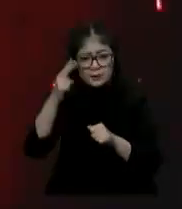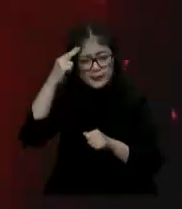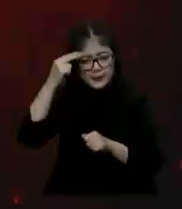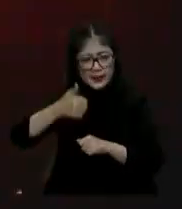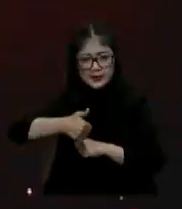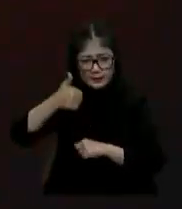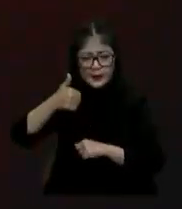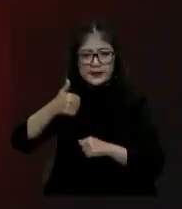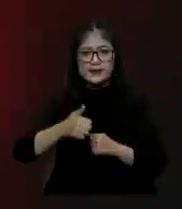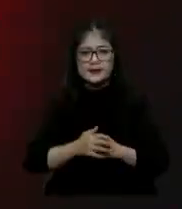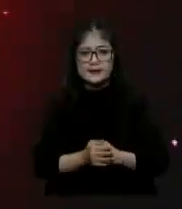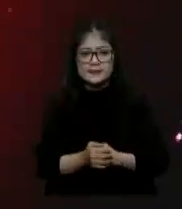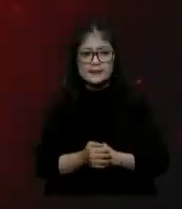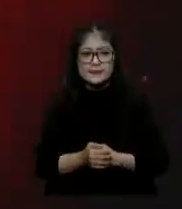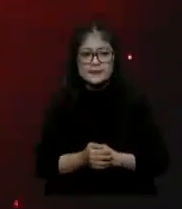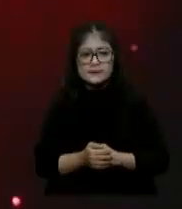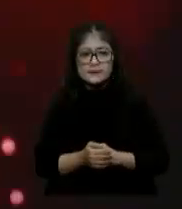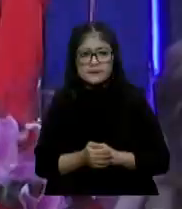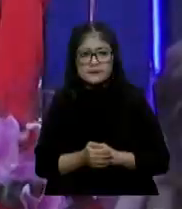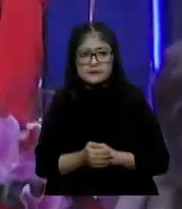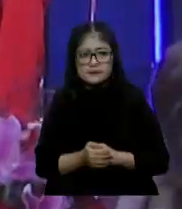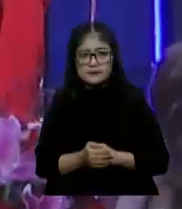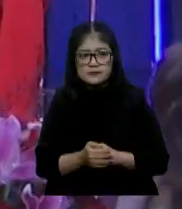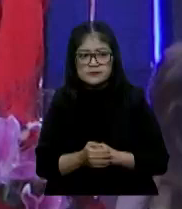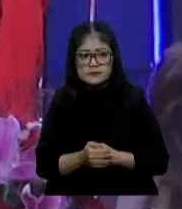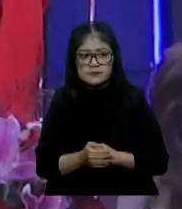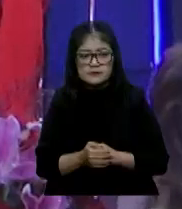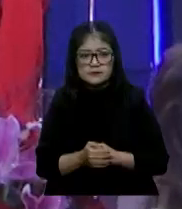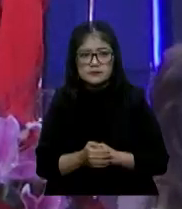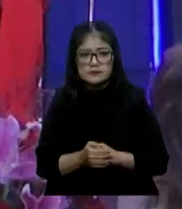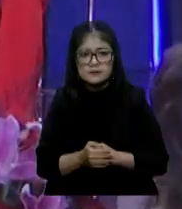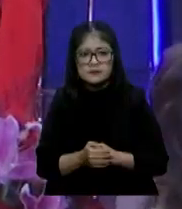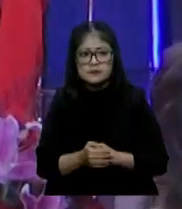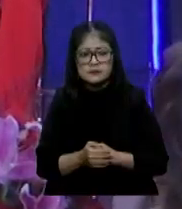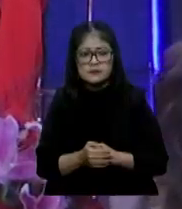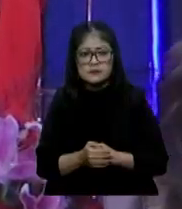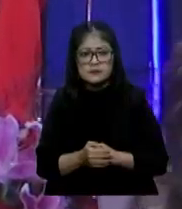Dari Jakarta, Kevin Pakan, Rizky Solehudin, iNews melaporkan.